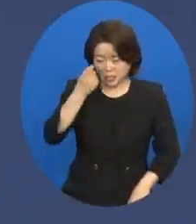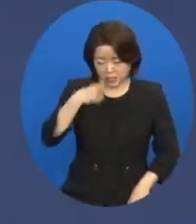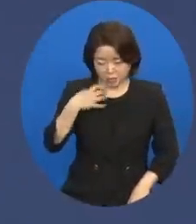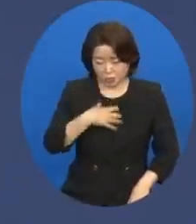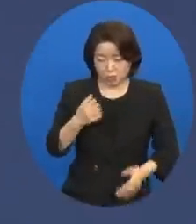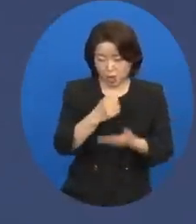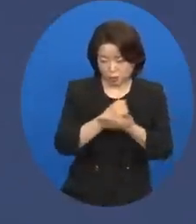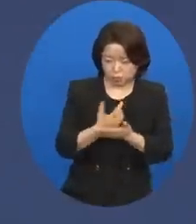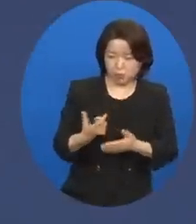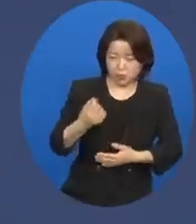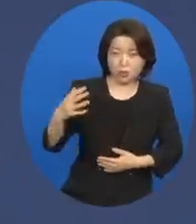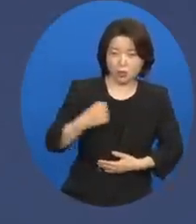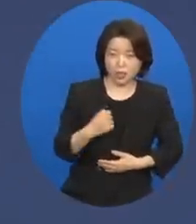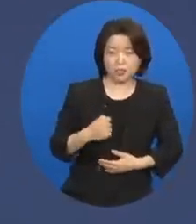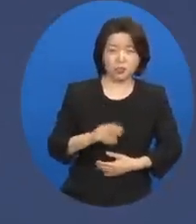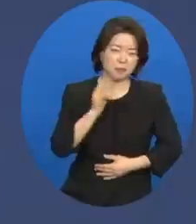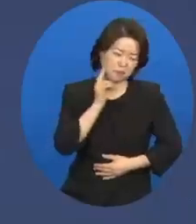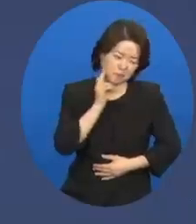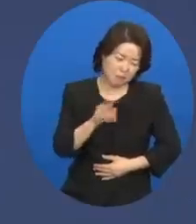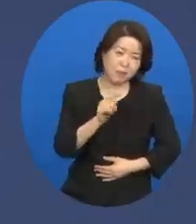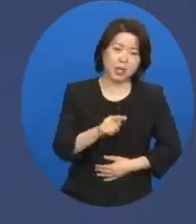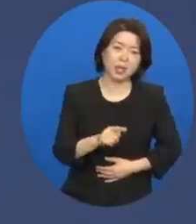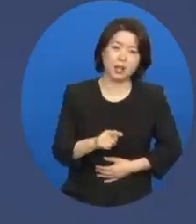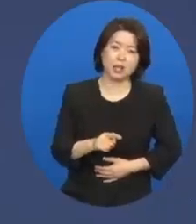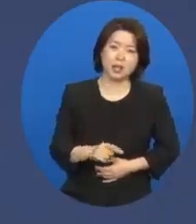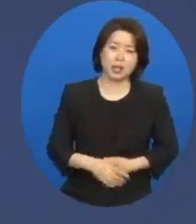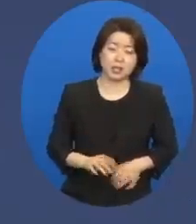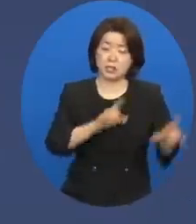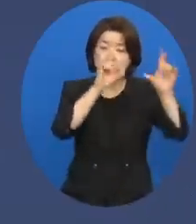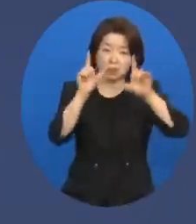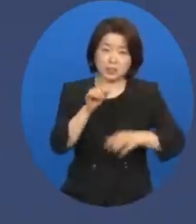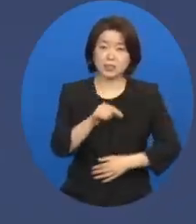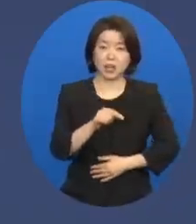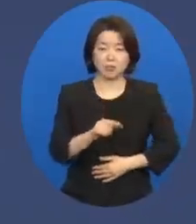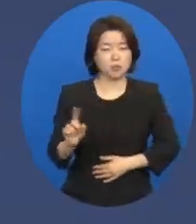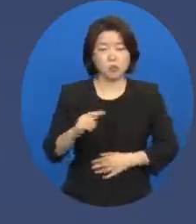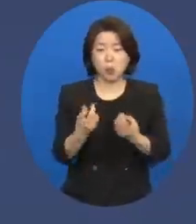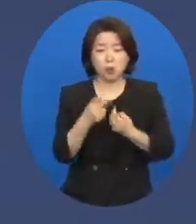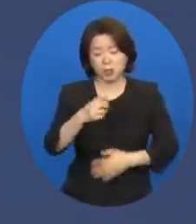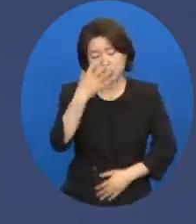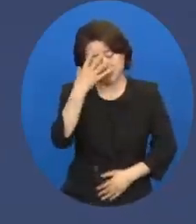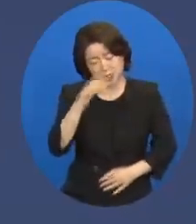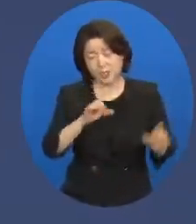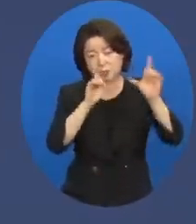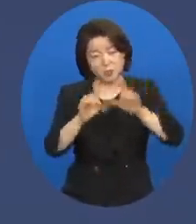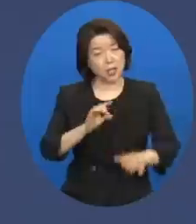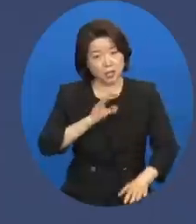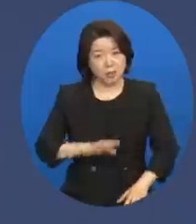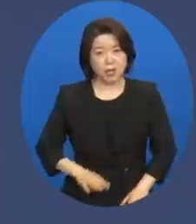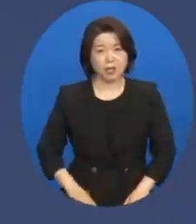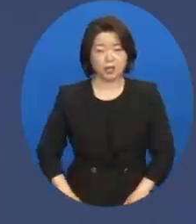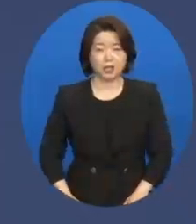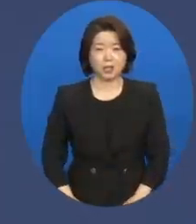안고 그 끔찍하게 허락되어진 그 삶을 어떻게 그렇게 비참하게 살다 죽어요?